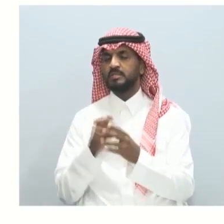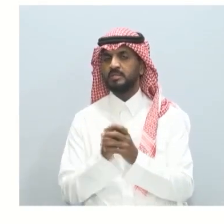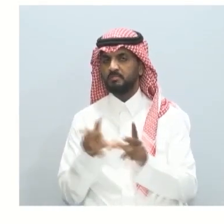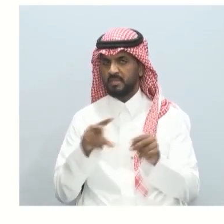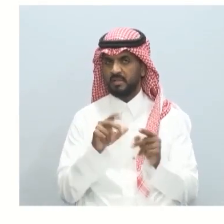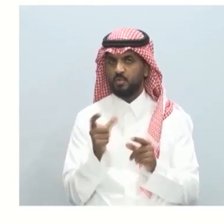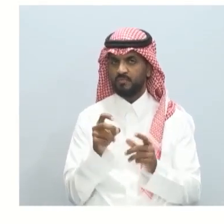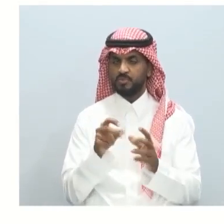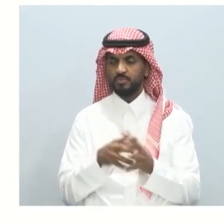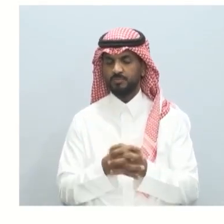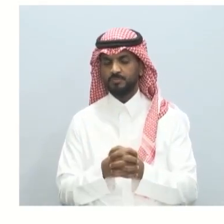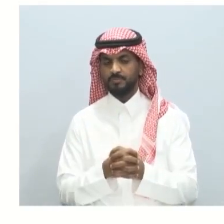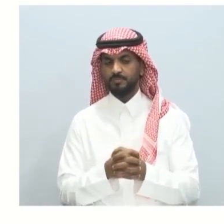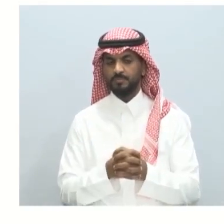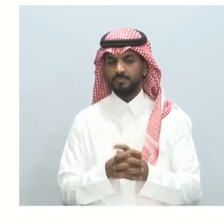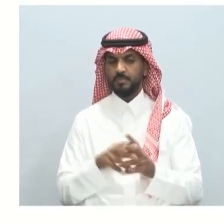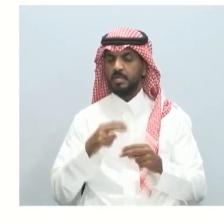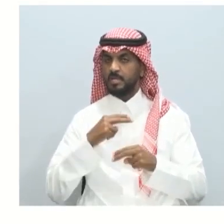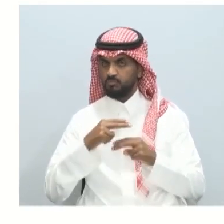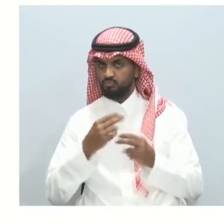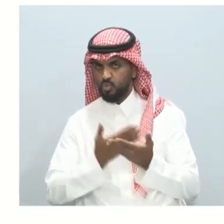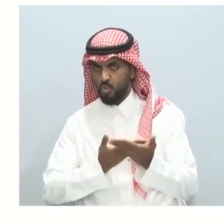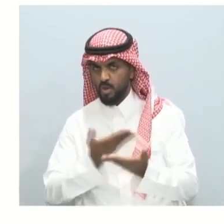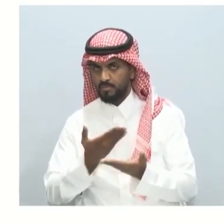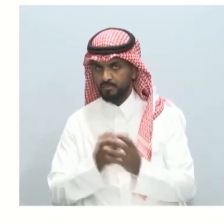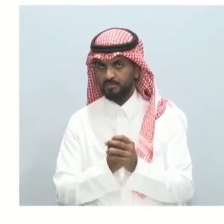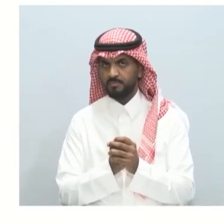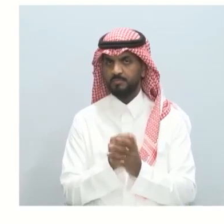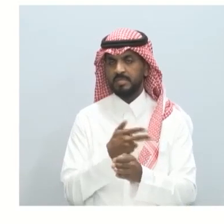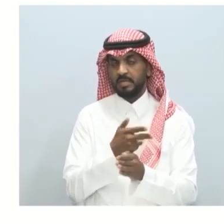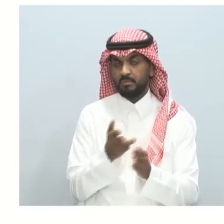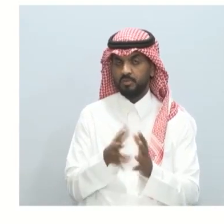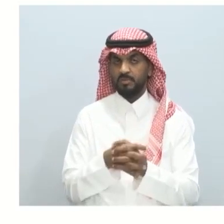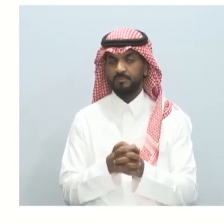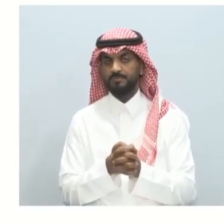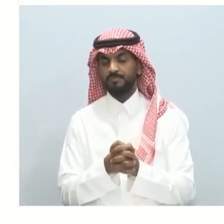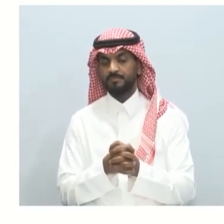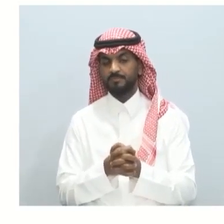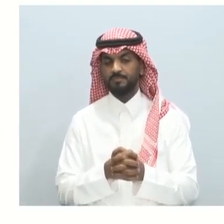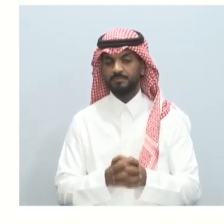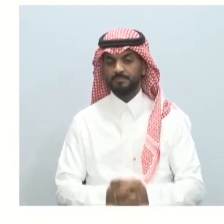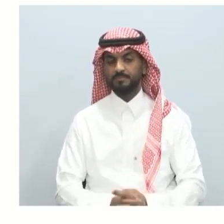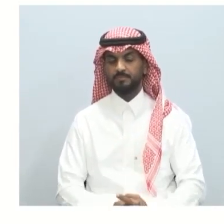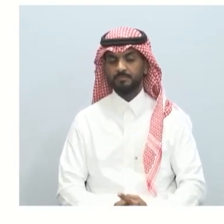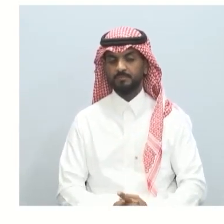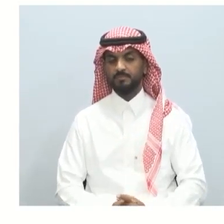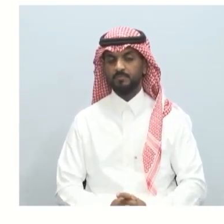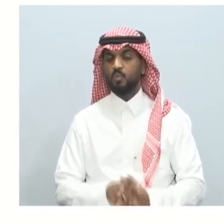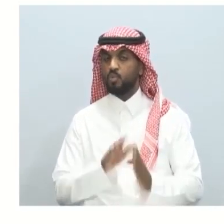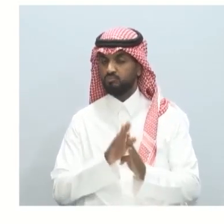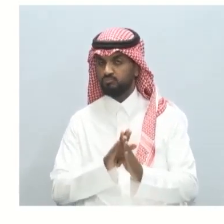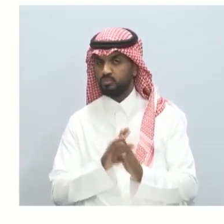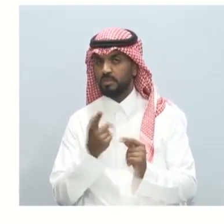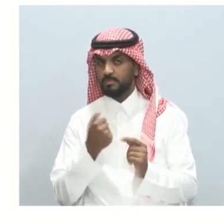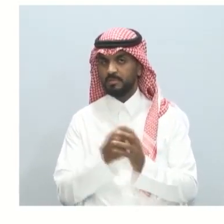وسعود اذا هذا الحوار بامكان ان يجرى بطريقه مختلفه اخر يتدرب على القراءه واخر معتمد على قدراته